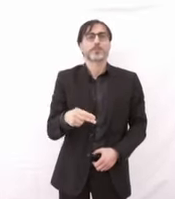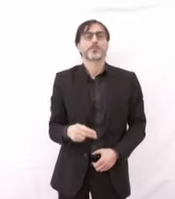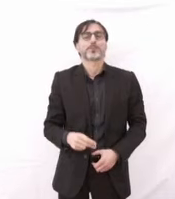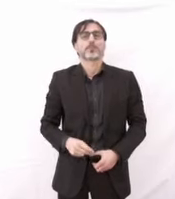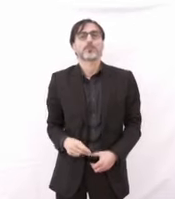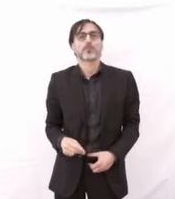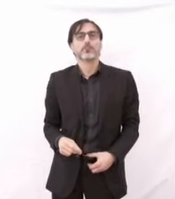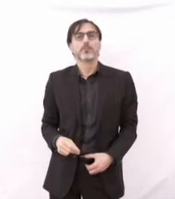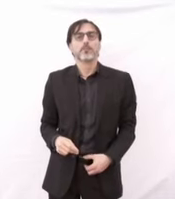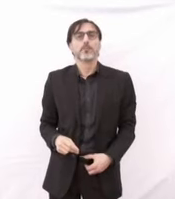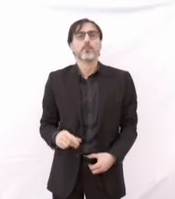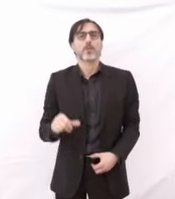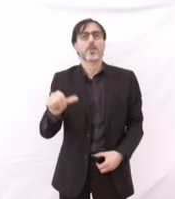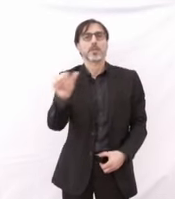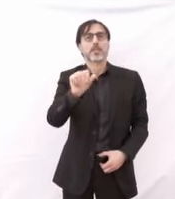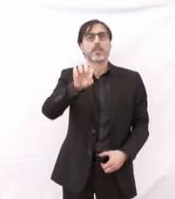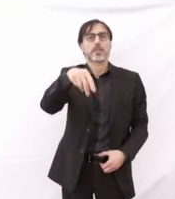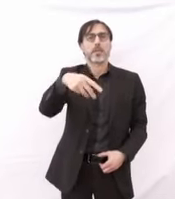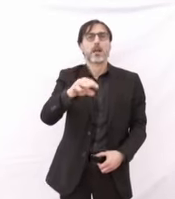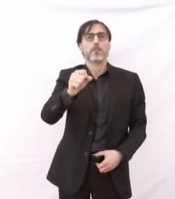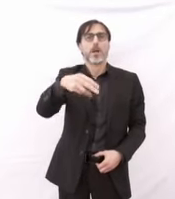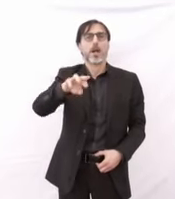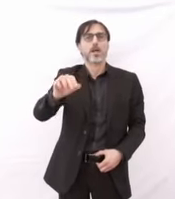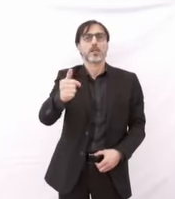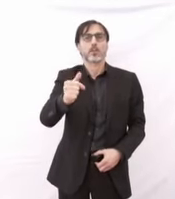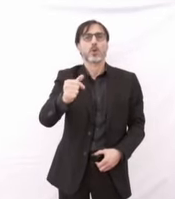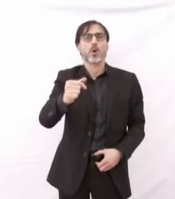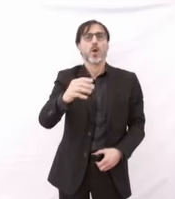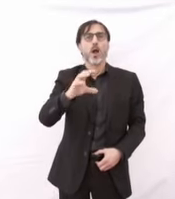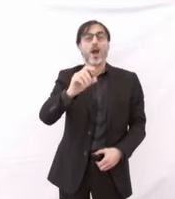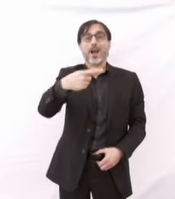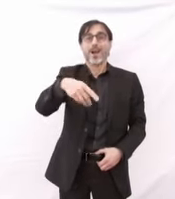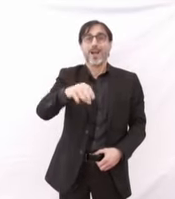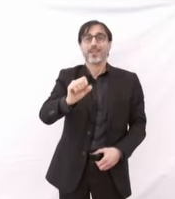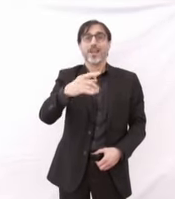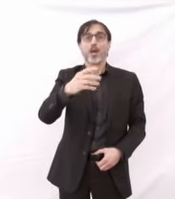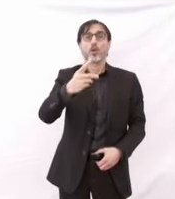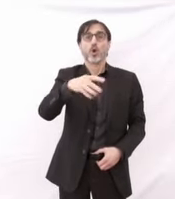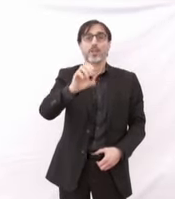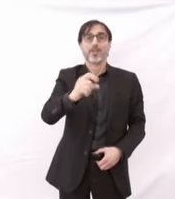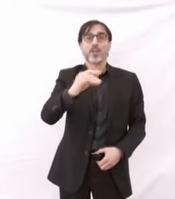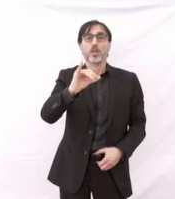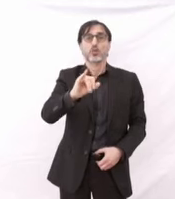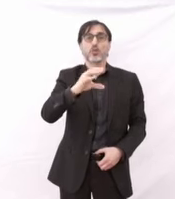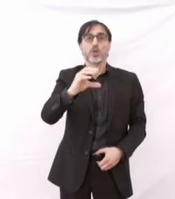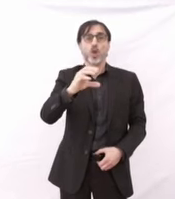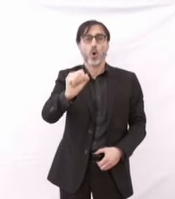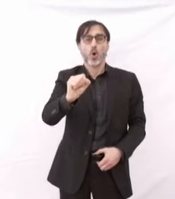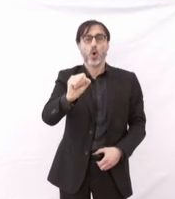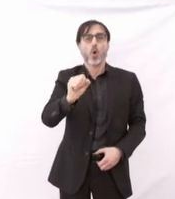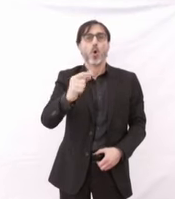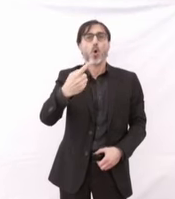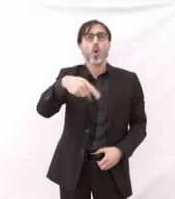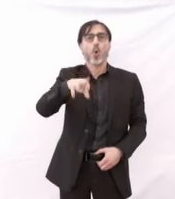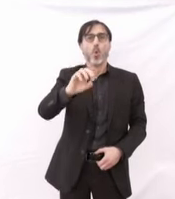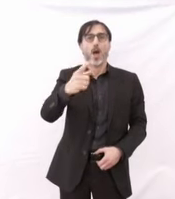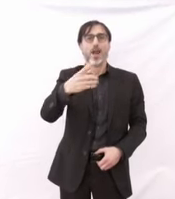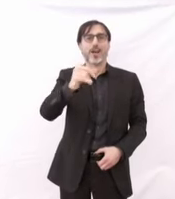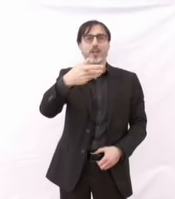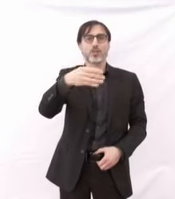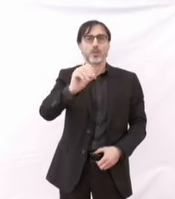Jesse e San Maslo, Gaetano De Cicco, Domenico Guarracino, Salvatore